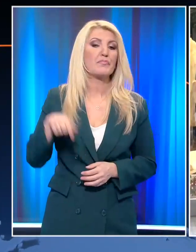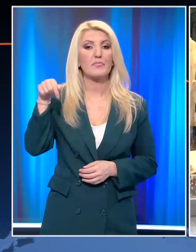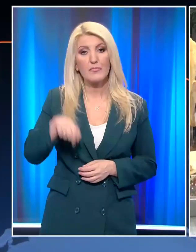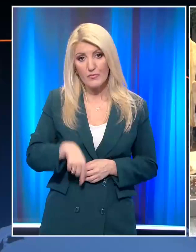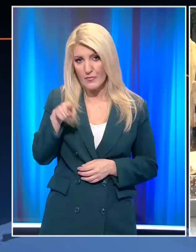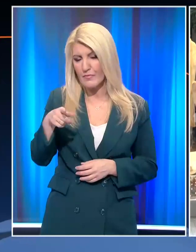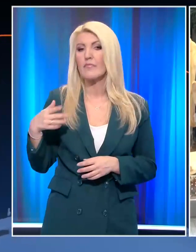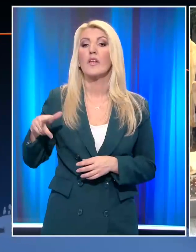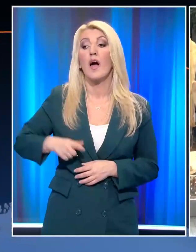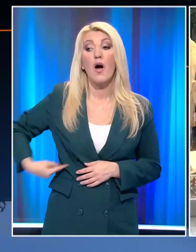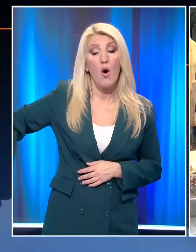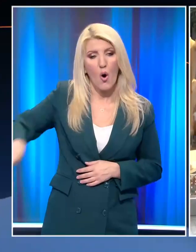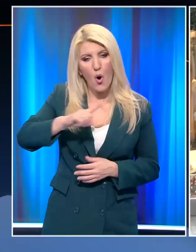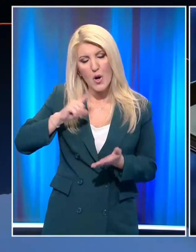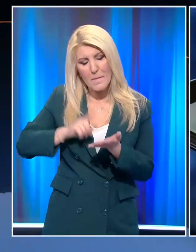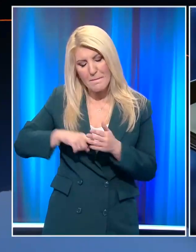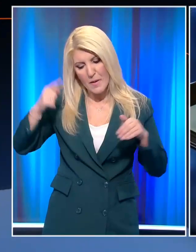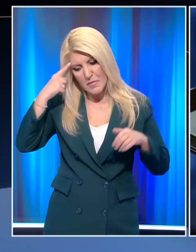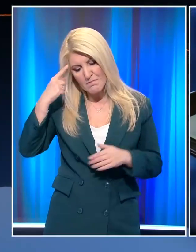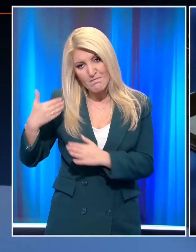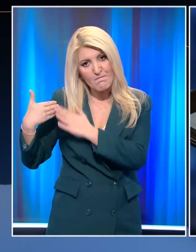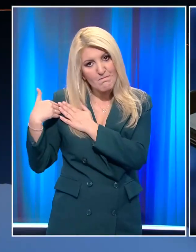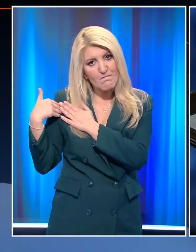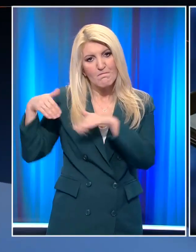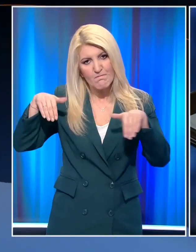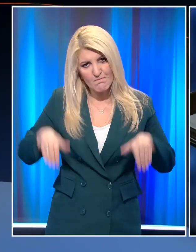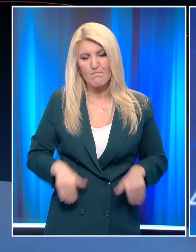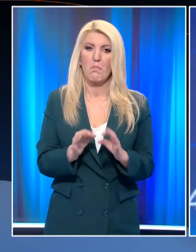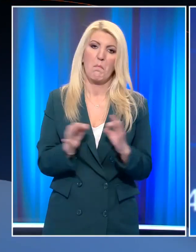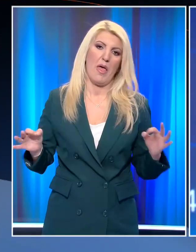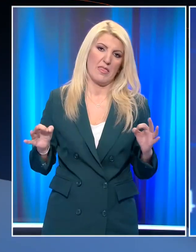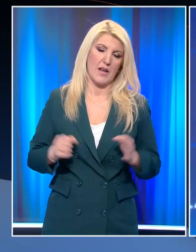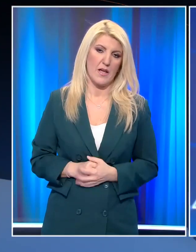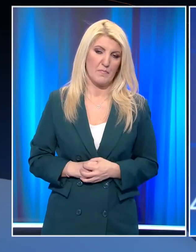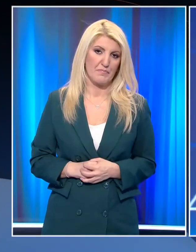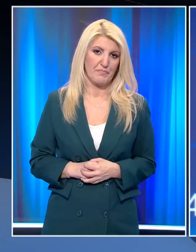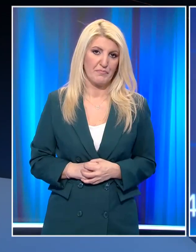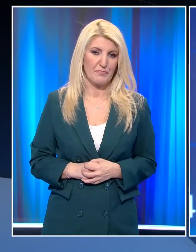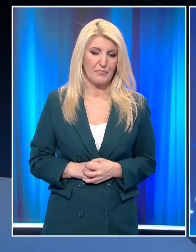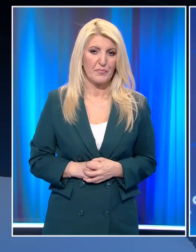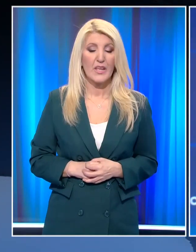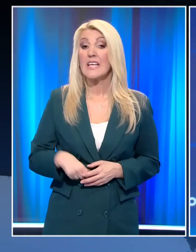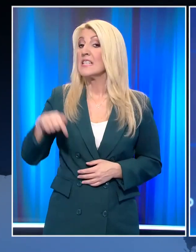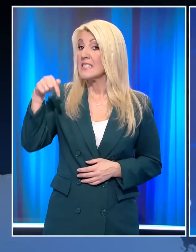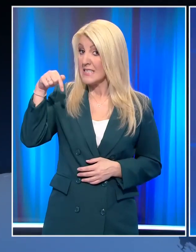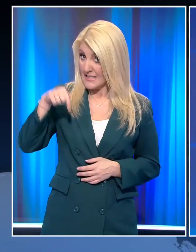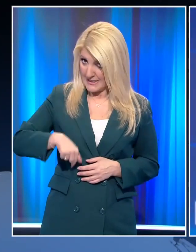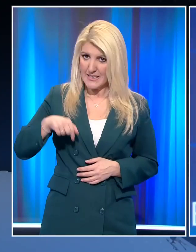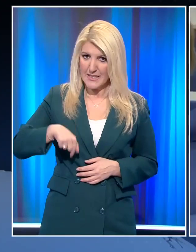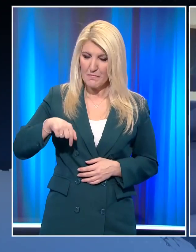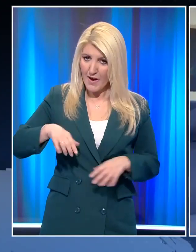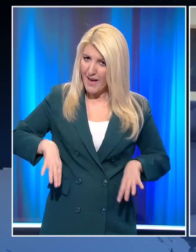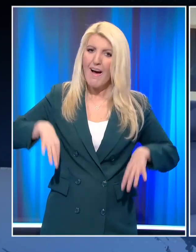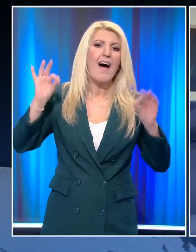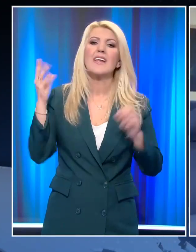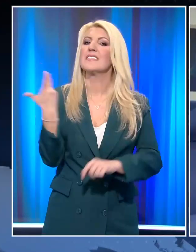η υπεύθυνη στάση όλων, εμπόρων και καταναλωτών, στην τήρηση των μέτρων. Σήμα εκκίνησης δόθηκε σήμερα για τον